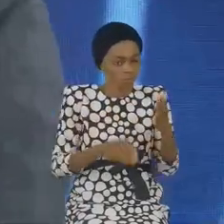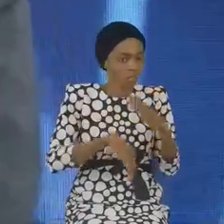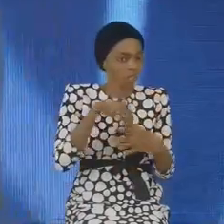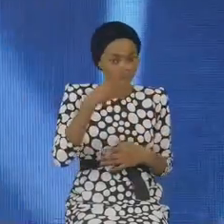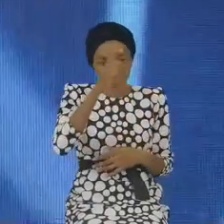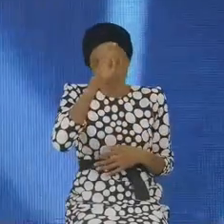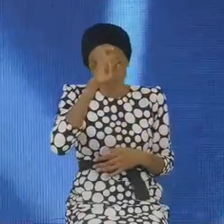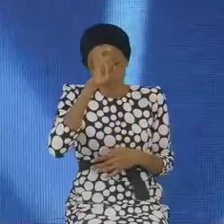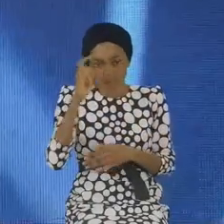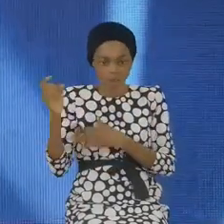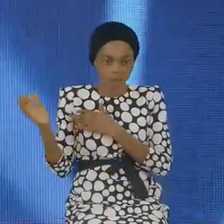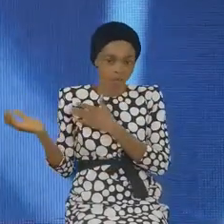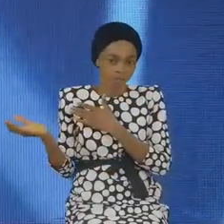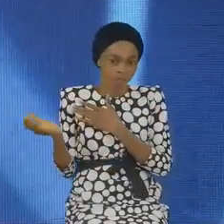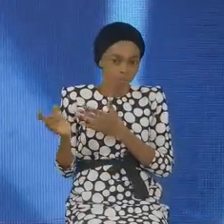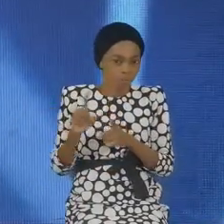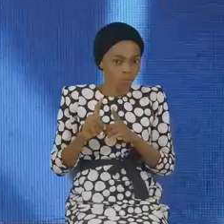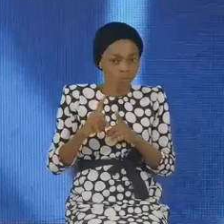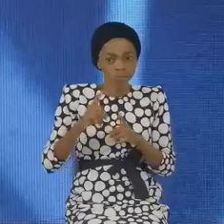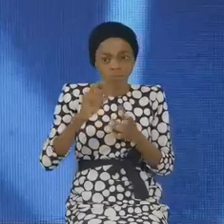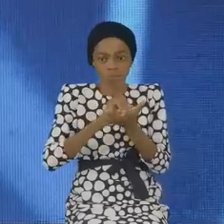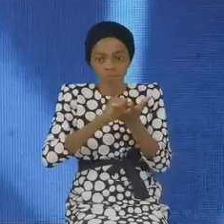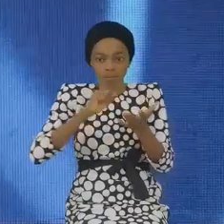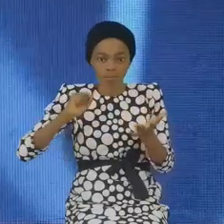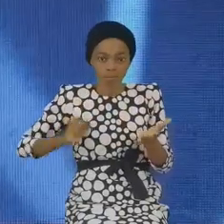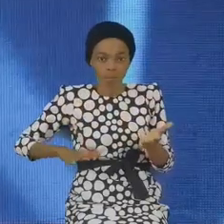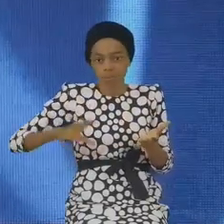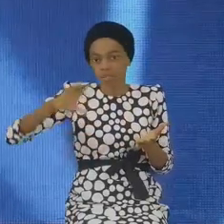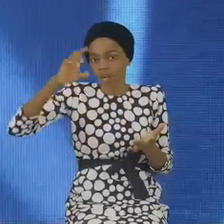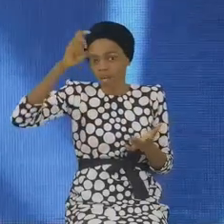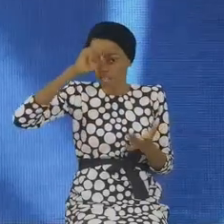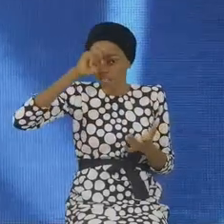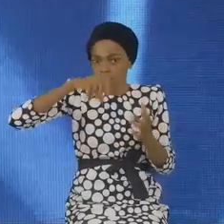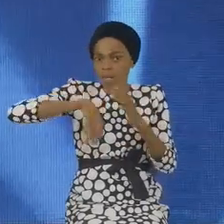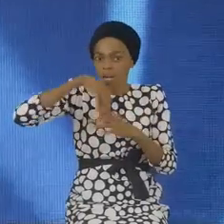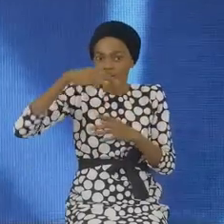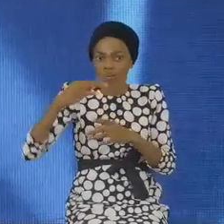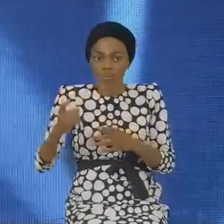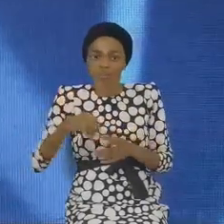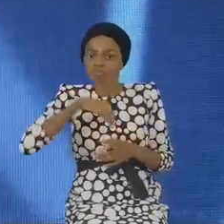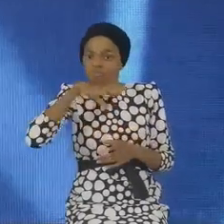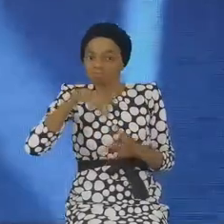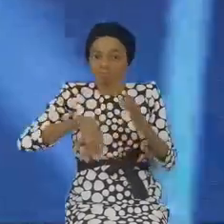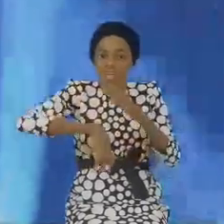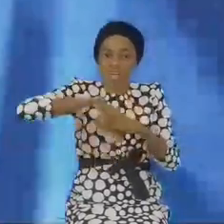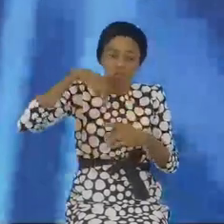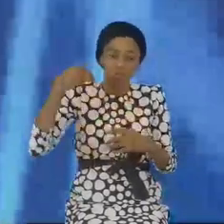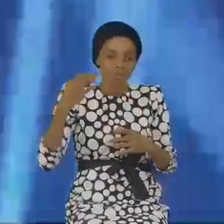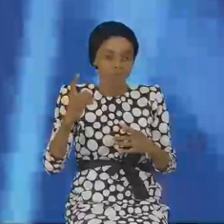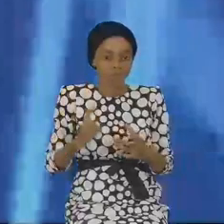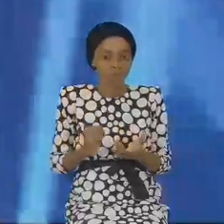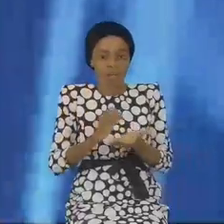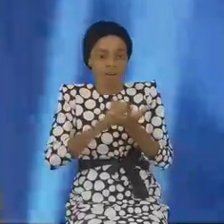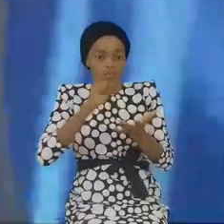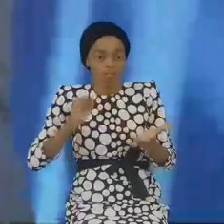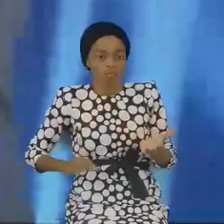mais l'Égypte sortant de leur, la convoitise sortant de leur vie, la corruption sortant de leur vie, ces